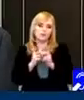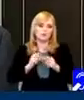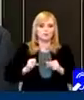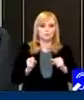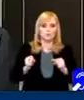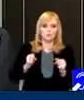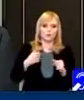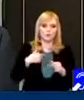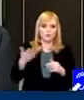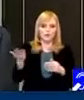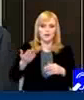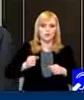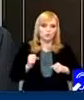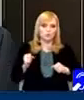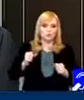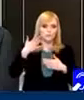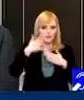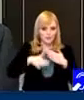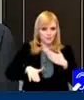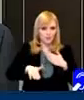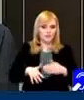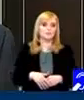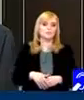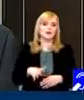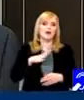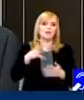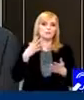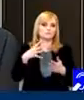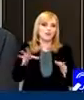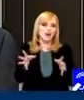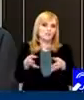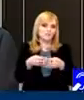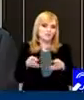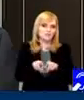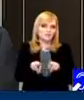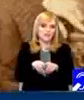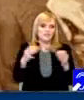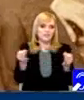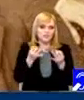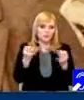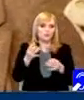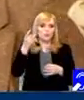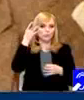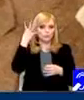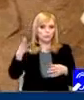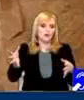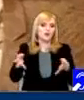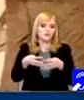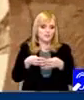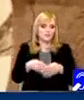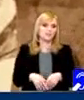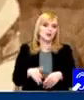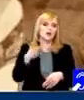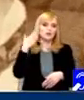noi. Avem o istorie comună și avem extrem de multe lucruri de împărtășit și din acest motiv cred că